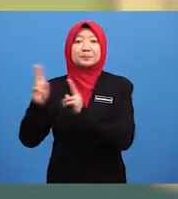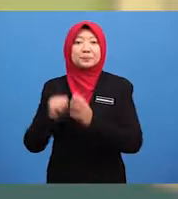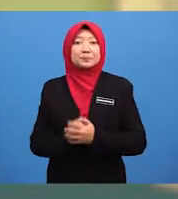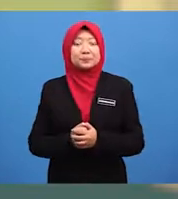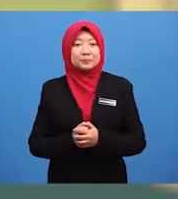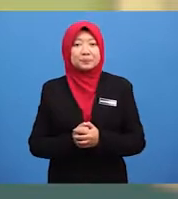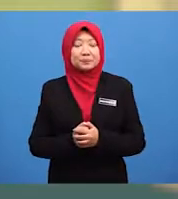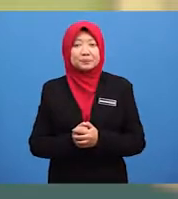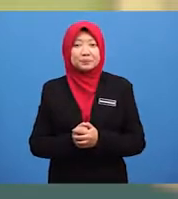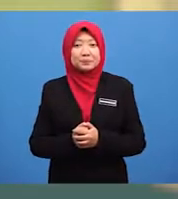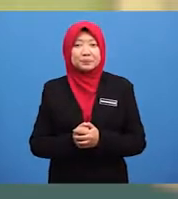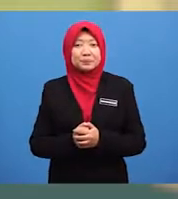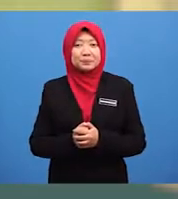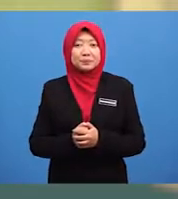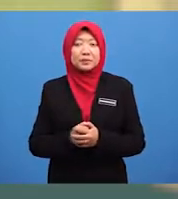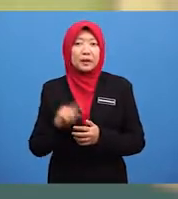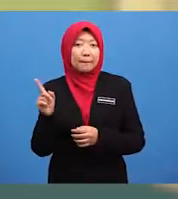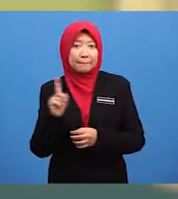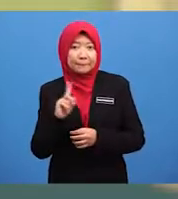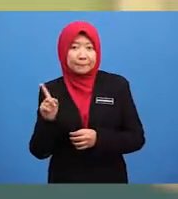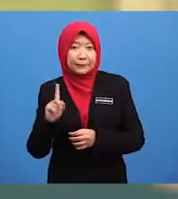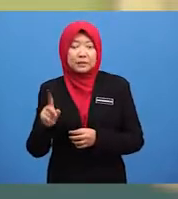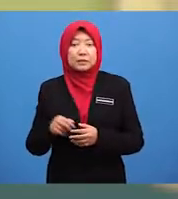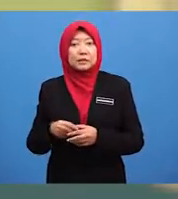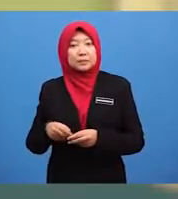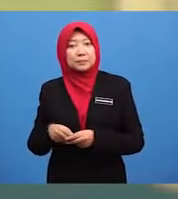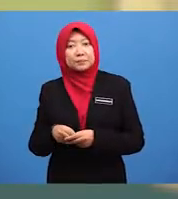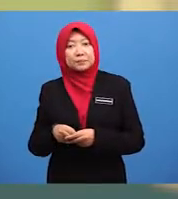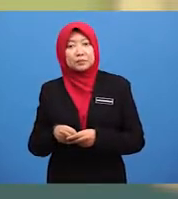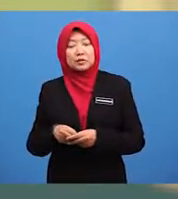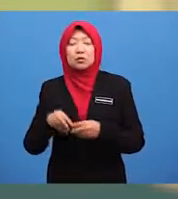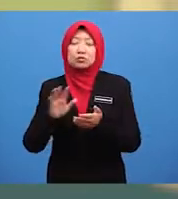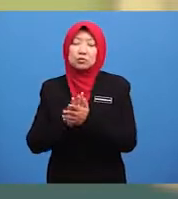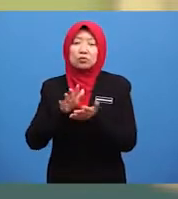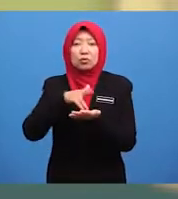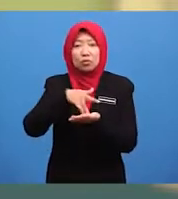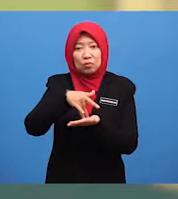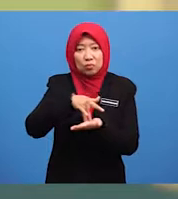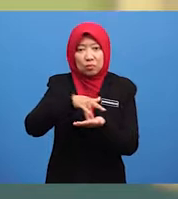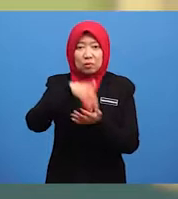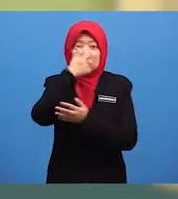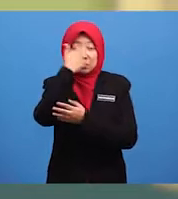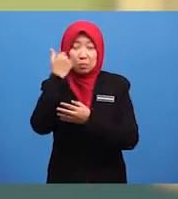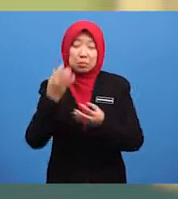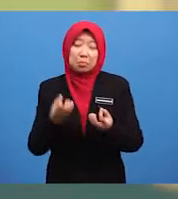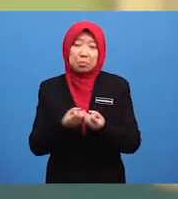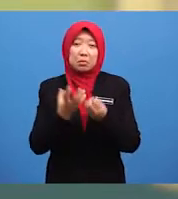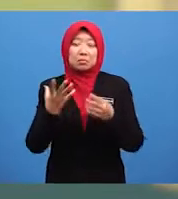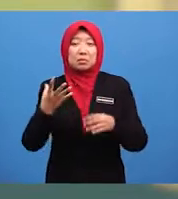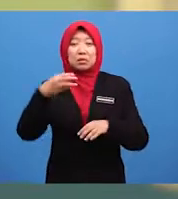yang akhir di mana aliran sungai menjadi lemah kerana banyak